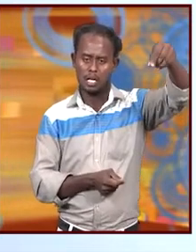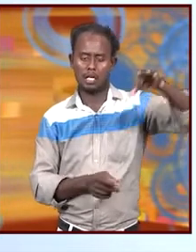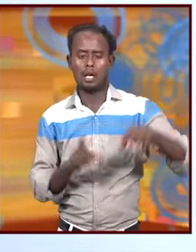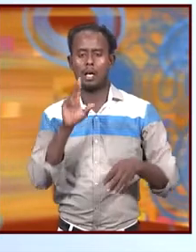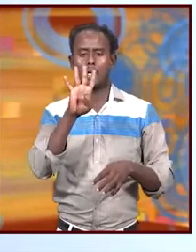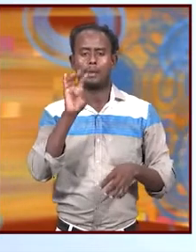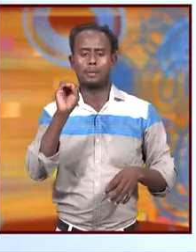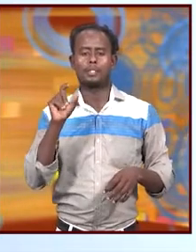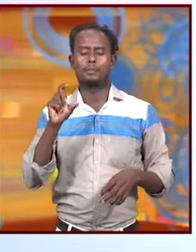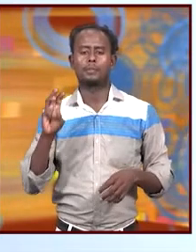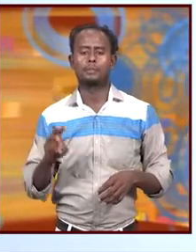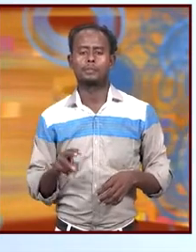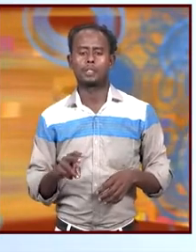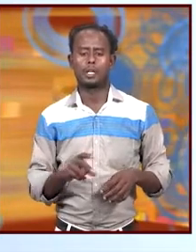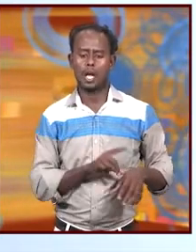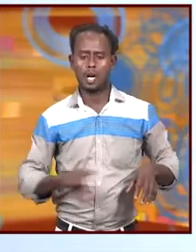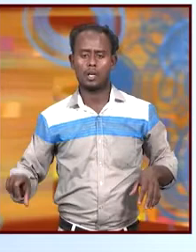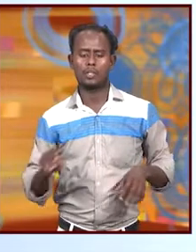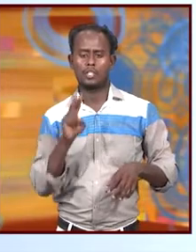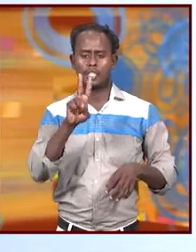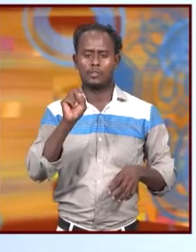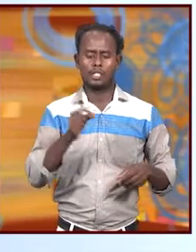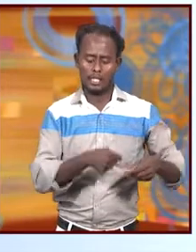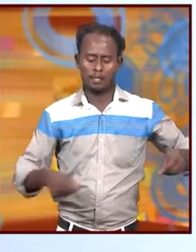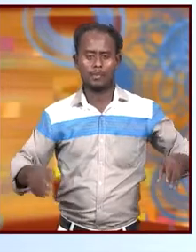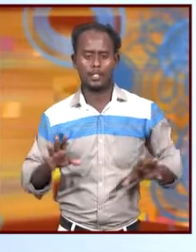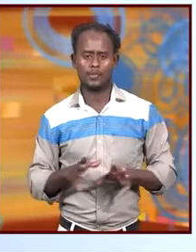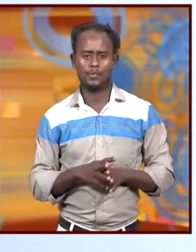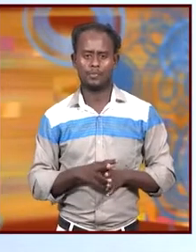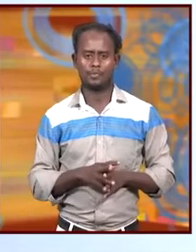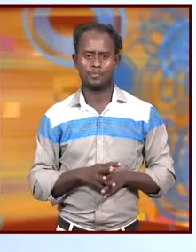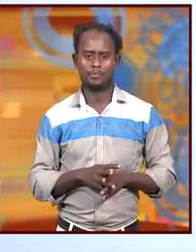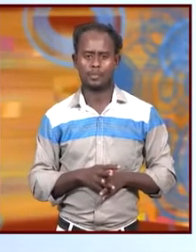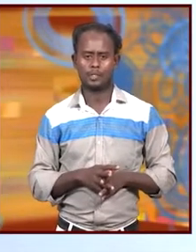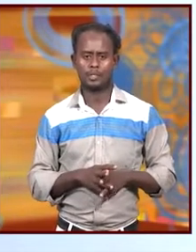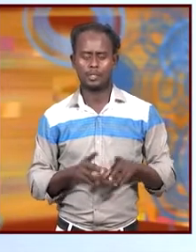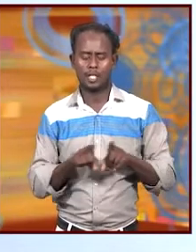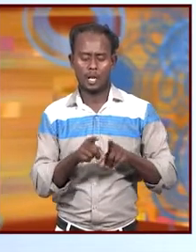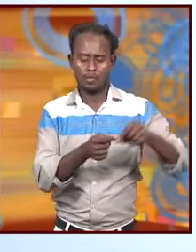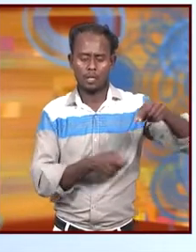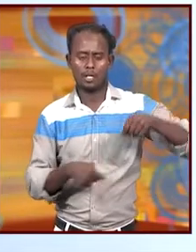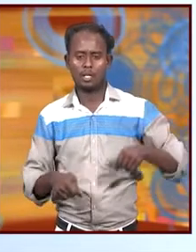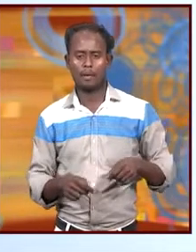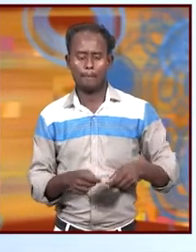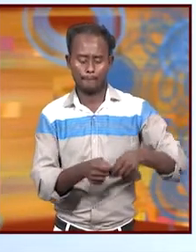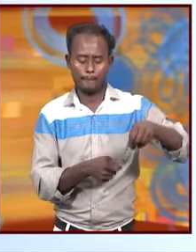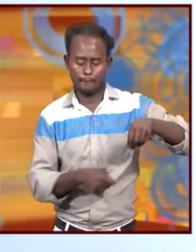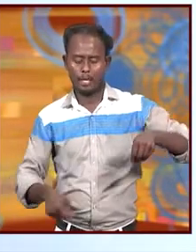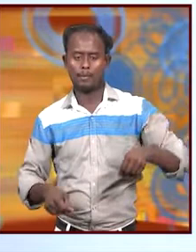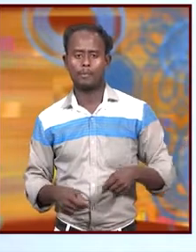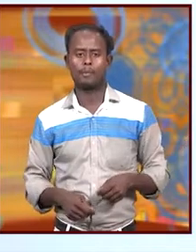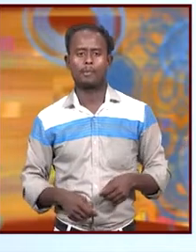40 சென்டிமீட்டர், அகலம் 20 சென்டிமீட்டர். இந்த அளவுகளுக்கான பரப்பளவானது